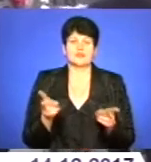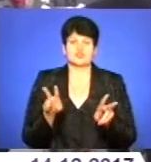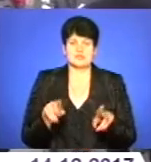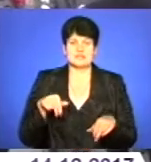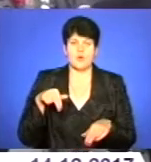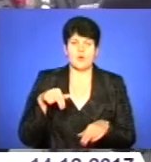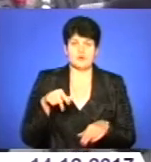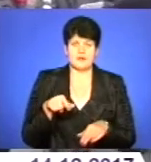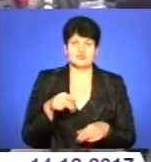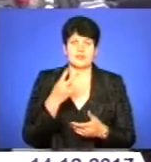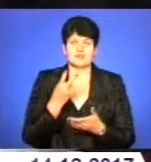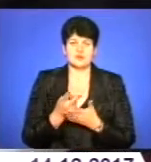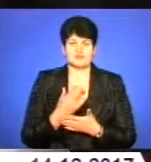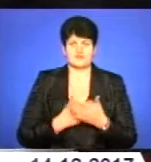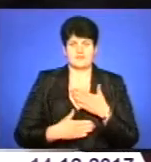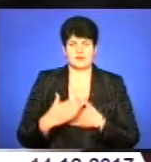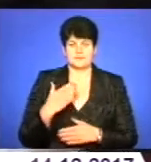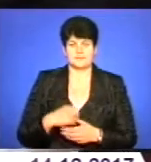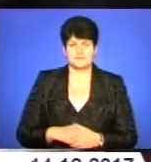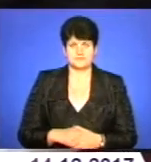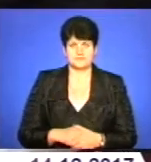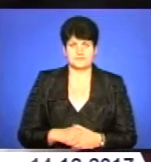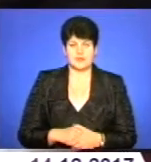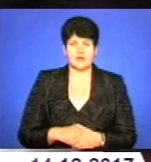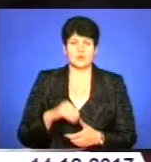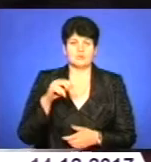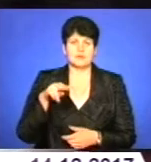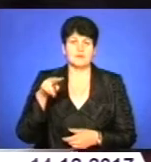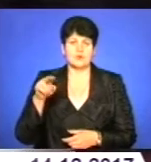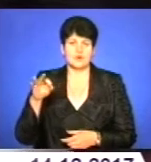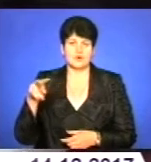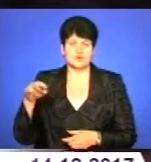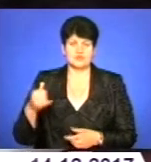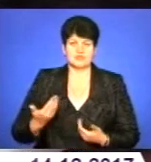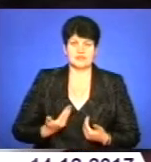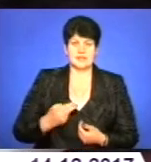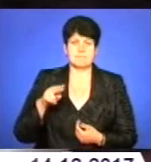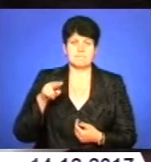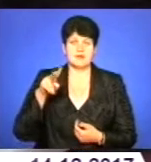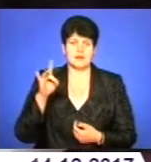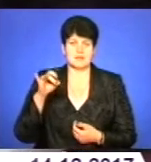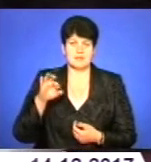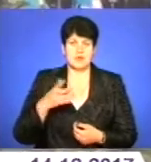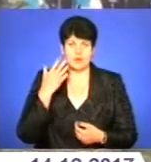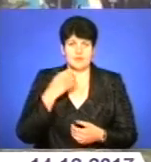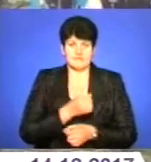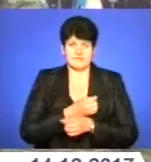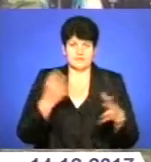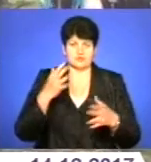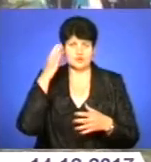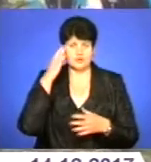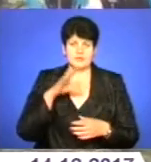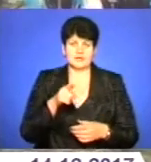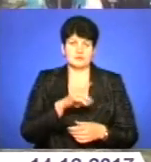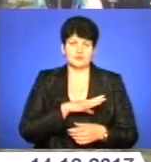ходячі, лежачі інваліди. Людмила Поліщук жила в Прип'яті. Коли вибухнув Чорнобиль, їй було 33 роки. 4 місяці